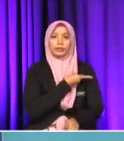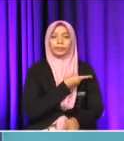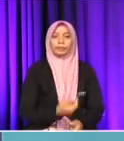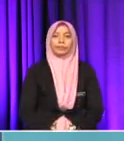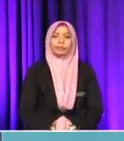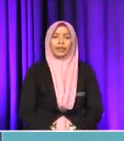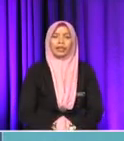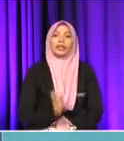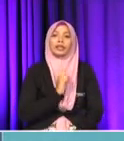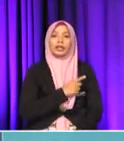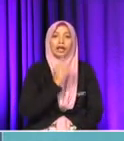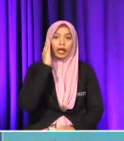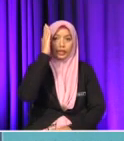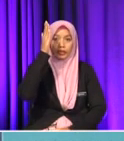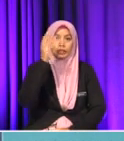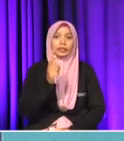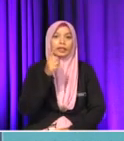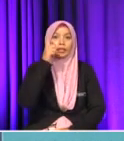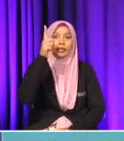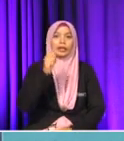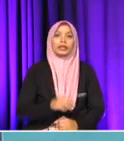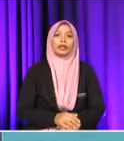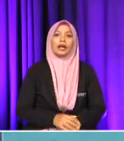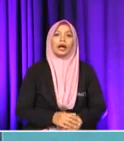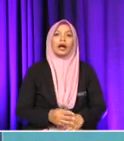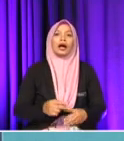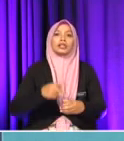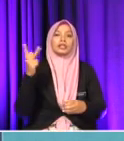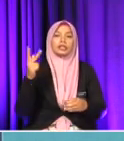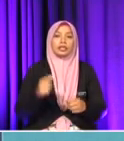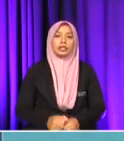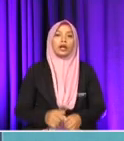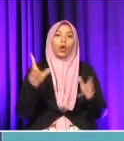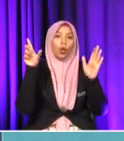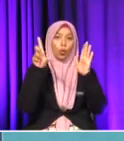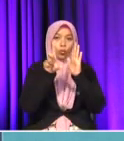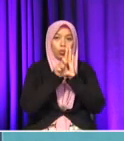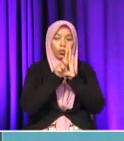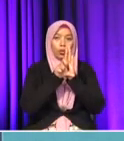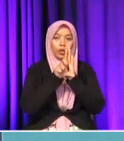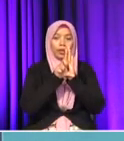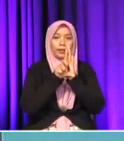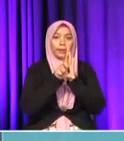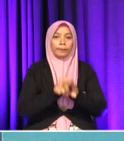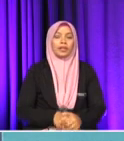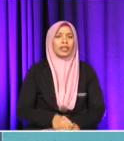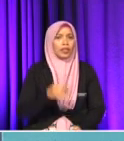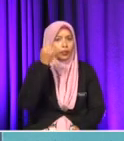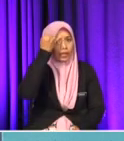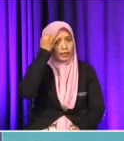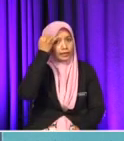kita akan lihat langkah penghasilan logo menggunakan Vision tadi kita udah melalui proses pengolahan ide